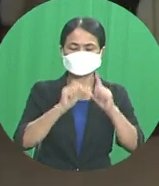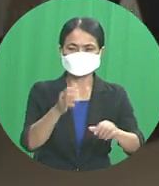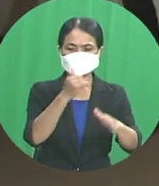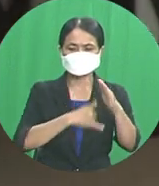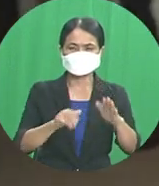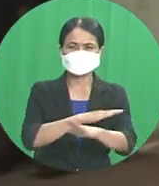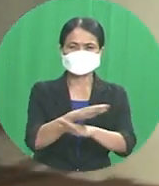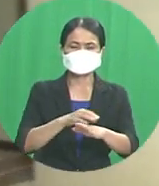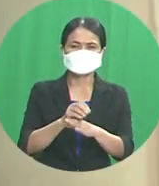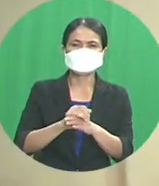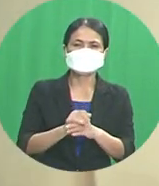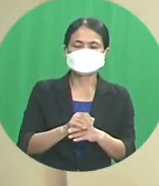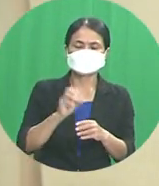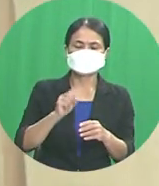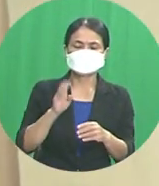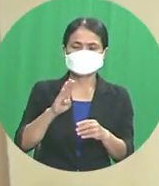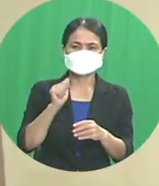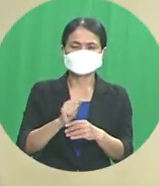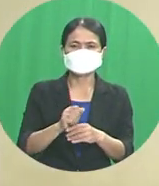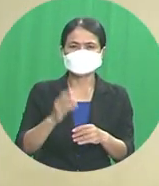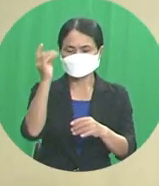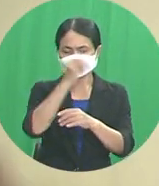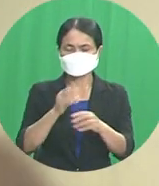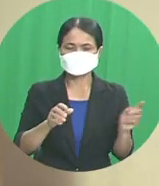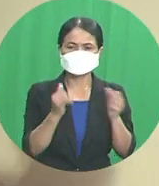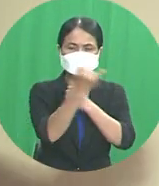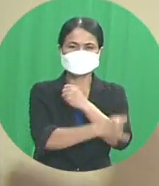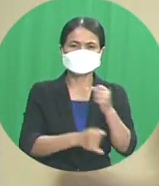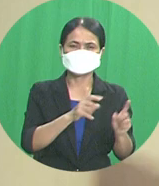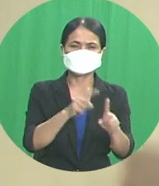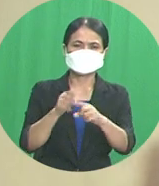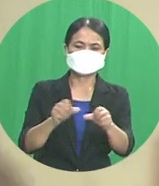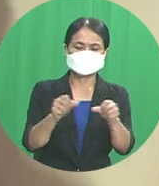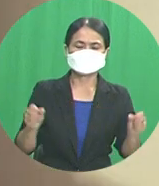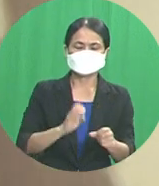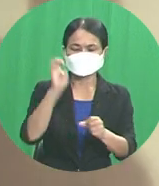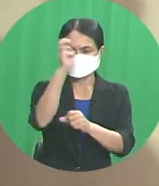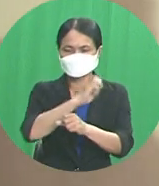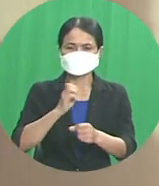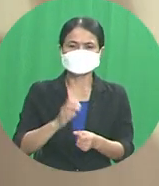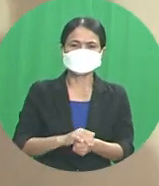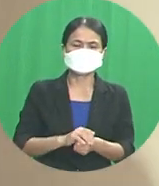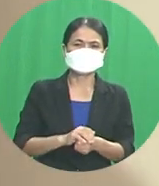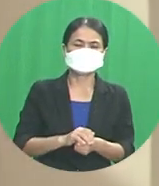កពីប្រទេសលីប៊ីអាហ្វហ្គានីស្ថាននិងប្រទេសដទៃទៀតទៅកាន់តំបន់អឺរ៉ុប